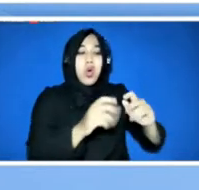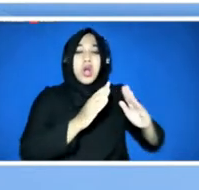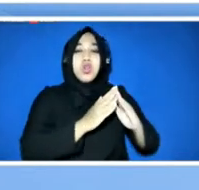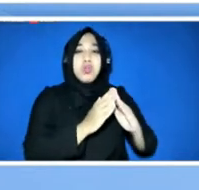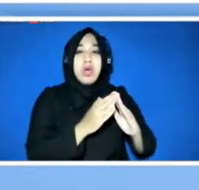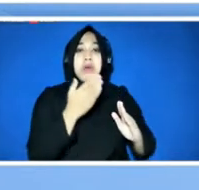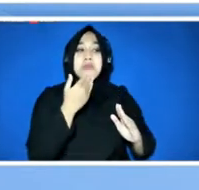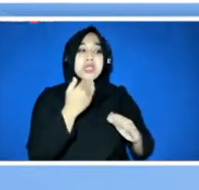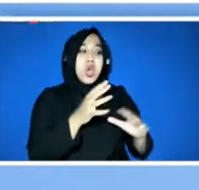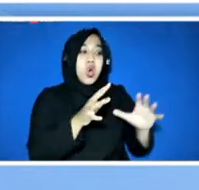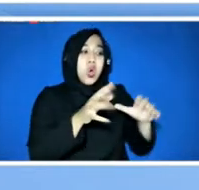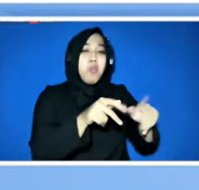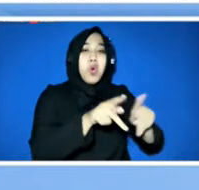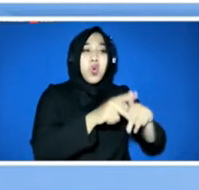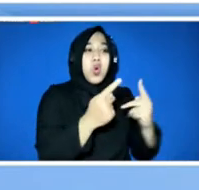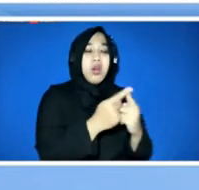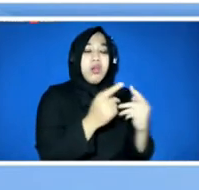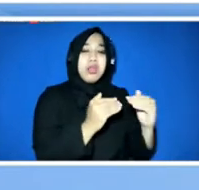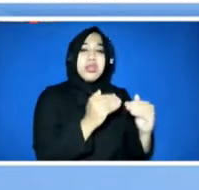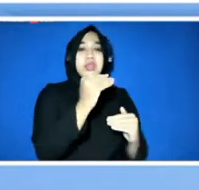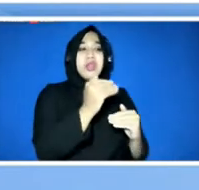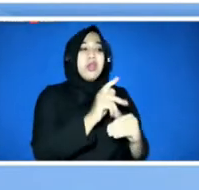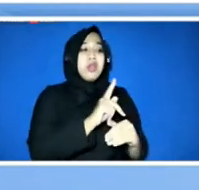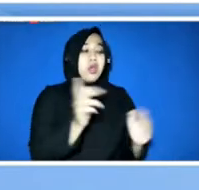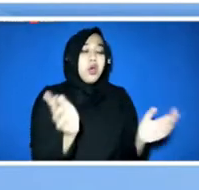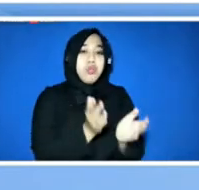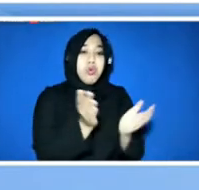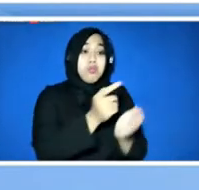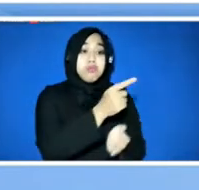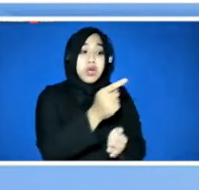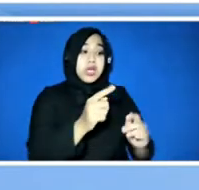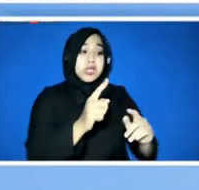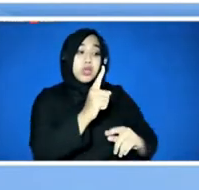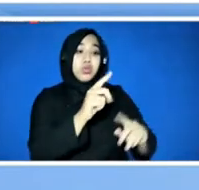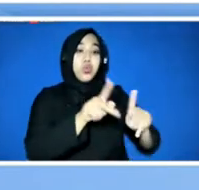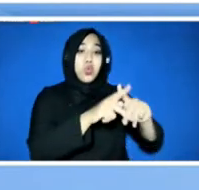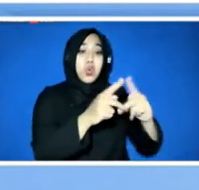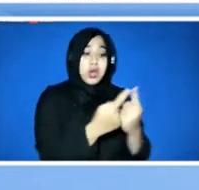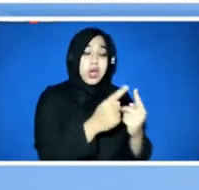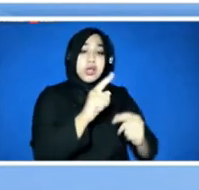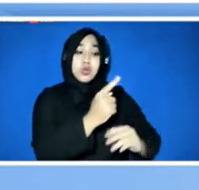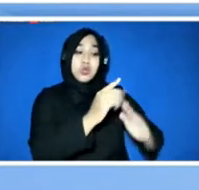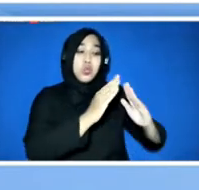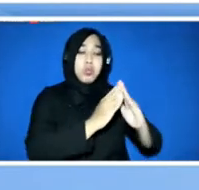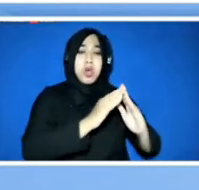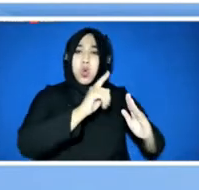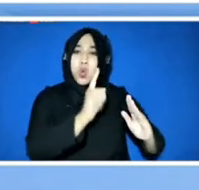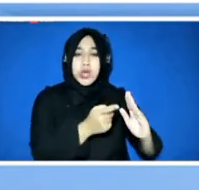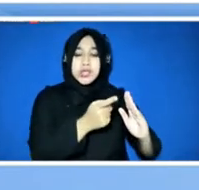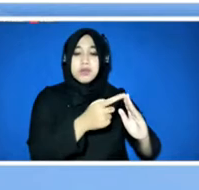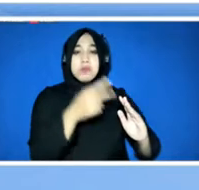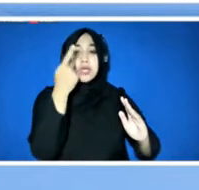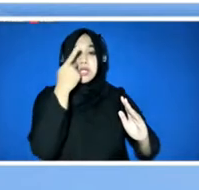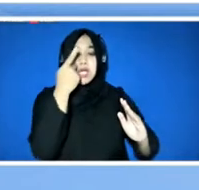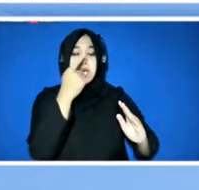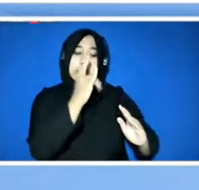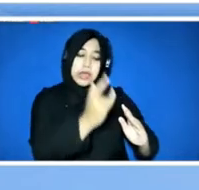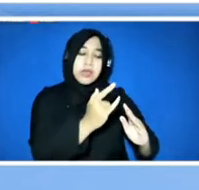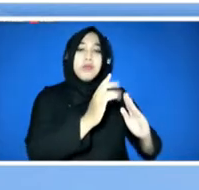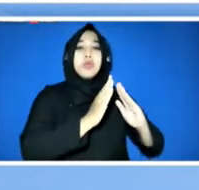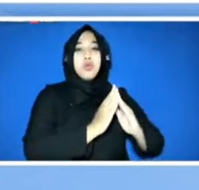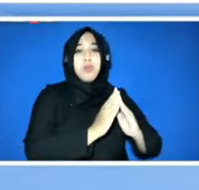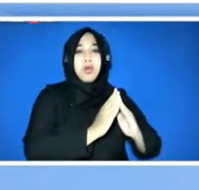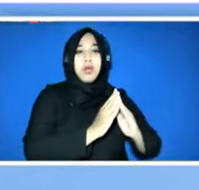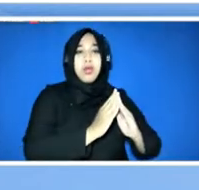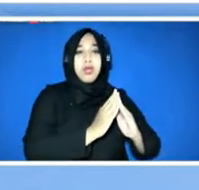tinggi. Maka klaster keluarga kita dorong. Mereka yang serumah, satu keluarga, satu rumah, itu harus dijaga supaya di rumah aja. Dan